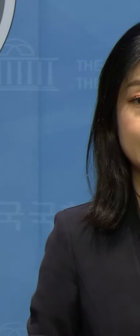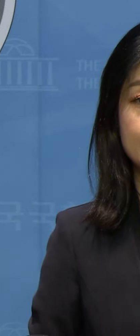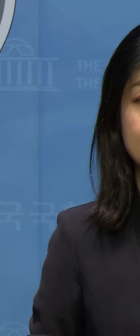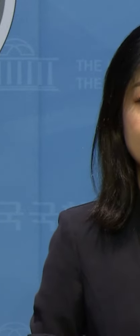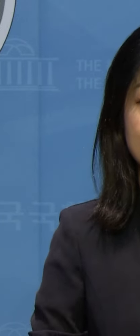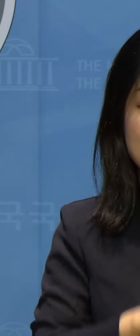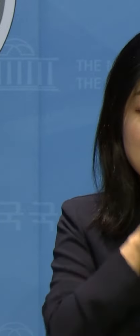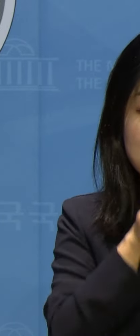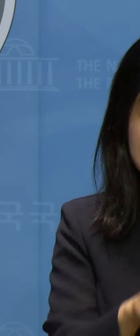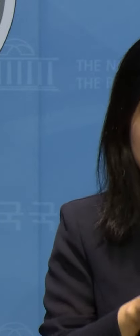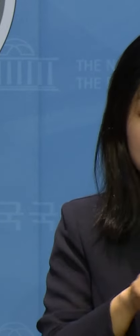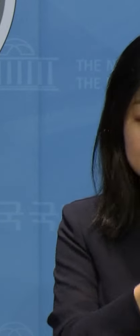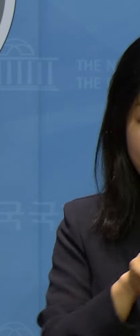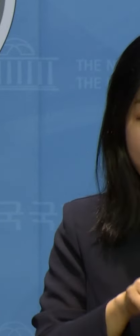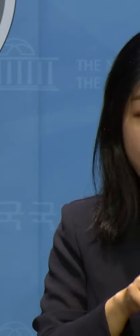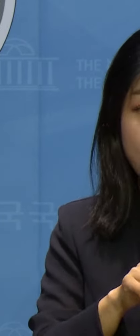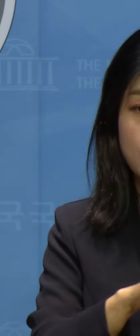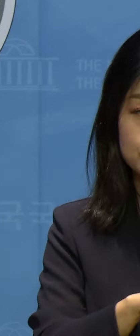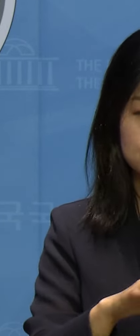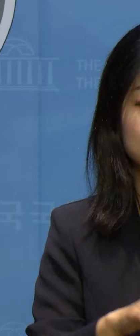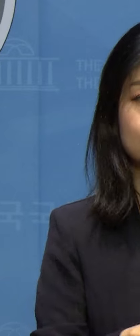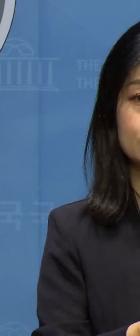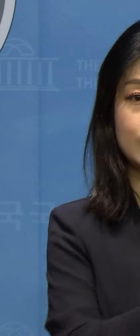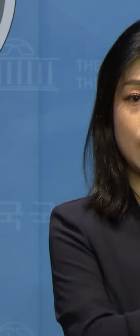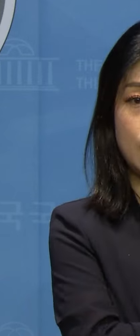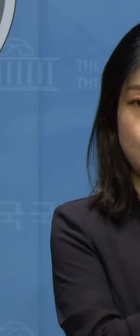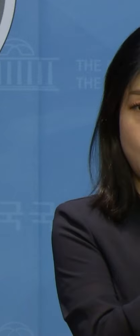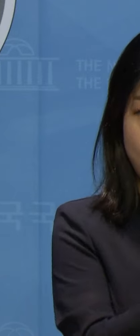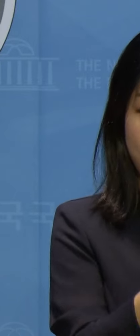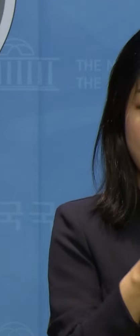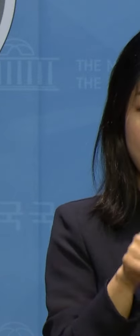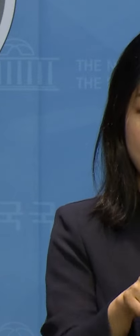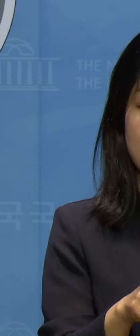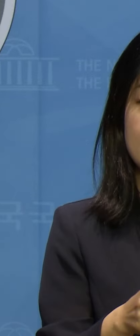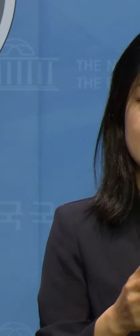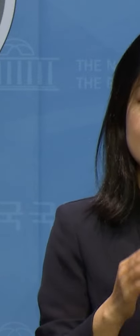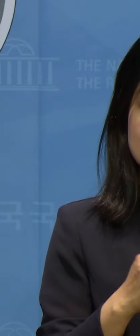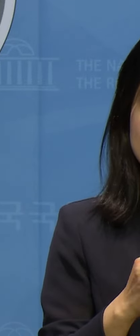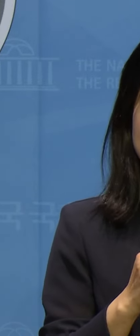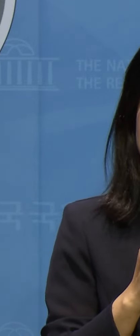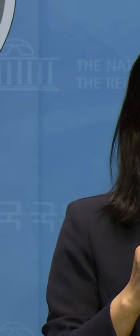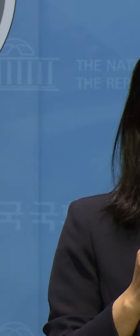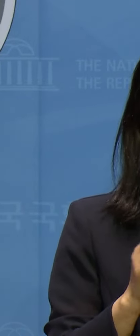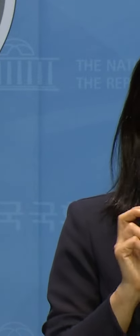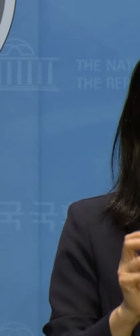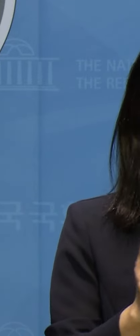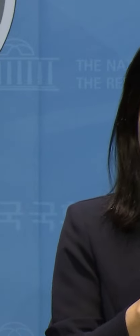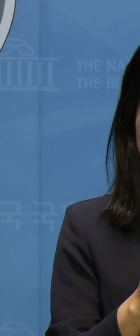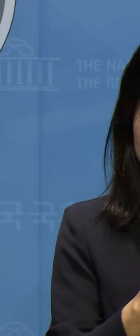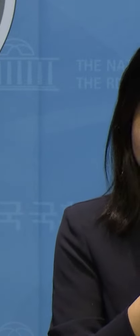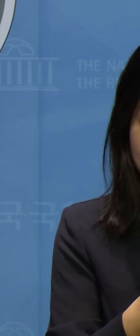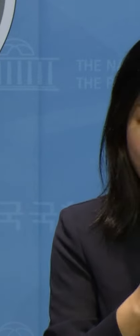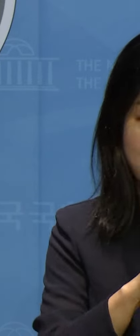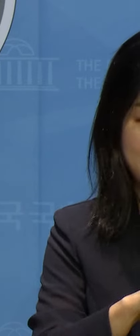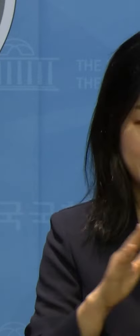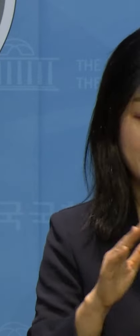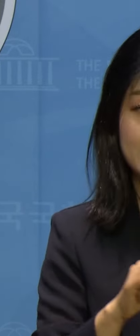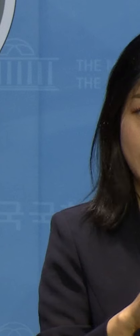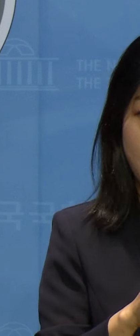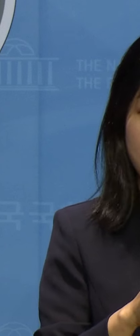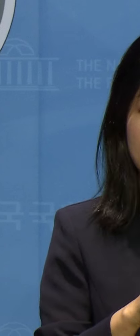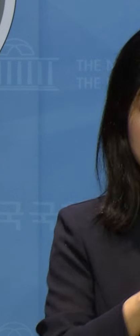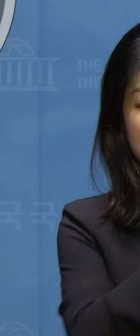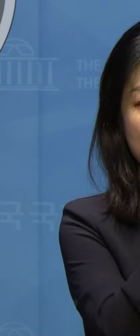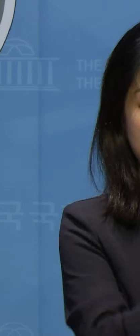민원인 개인의 정부뿐 아니라 민원인의 인척관계 직장 주소까지 빼낸 것은 심각한